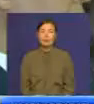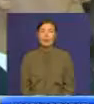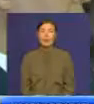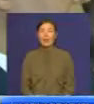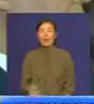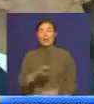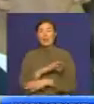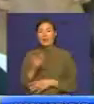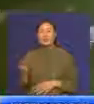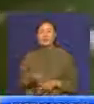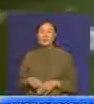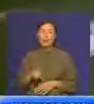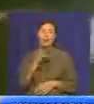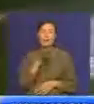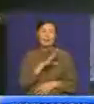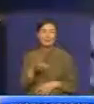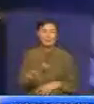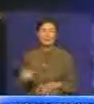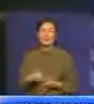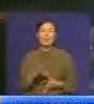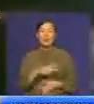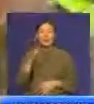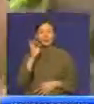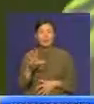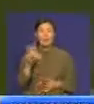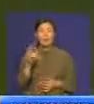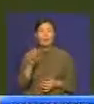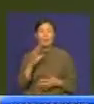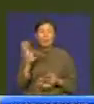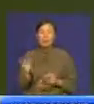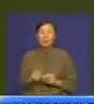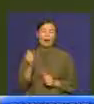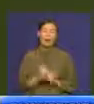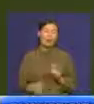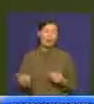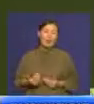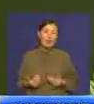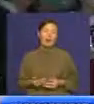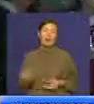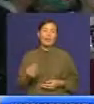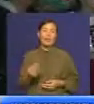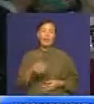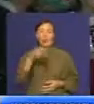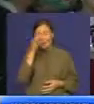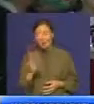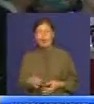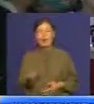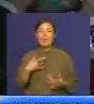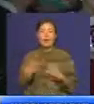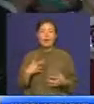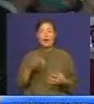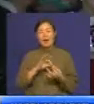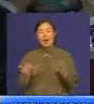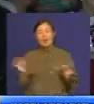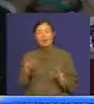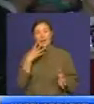Прекрасная легенда о любви двух молодых сердец широко известна почти каждому зрителю. Жители Актау восторгались профессионализмом актеров и рассказали